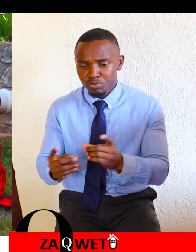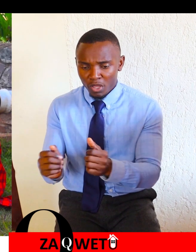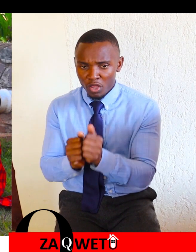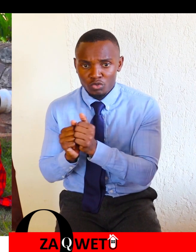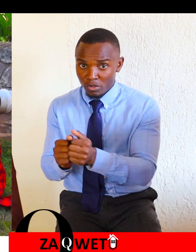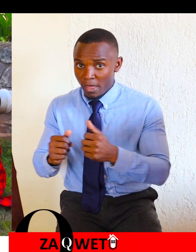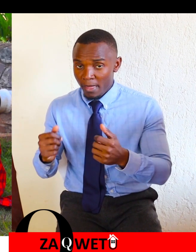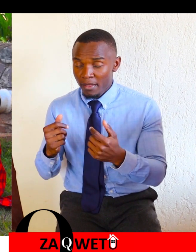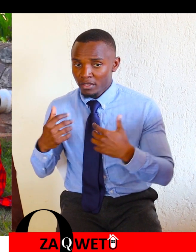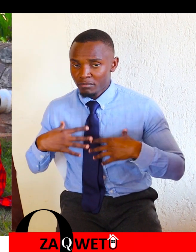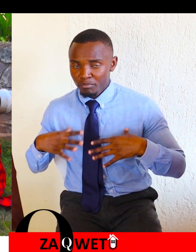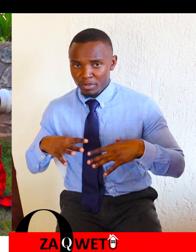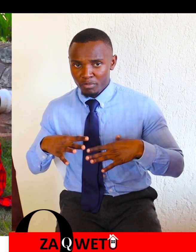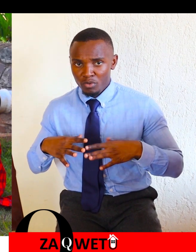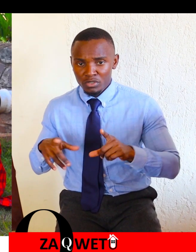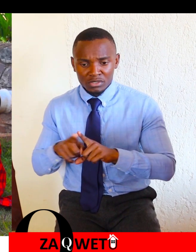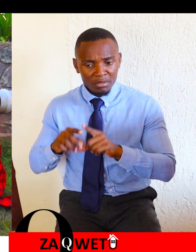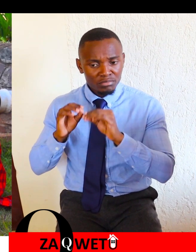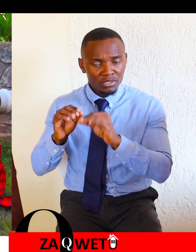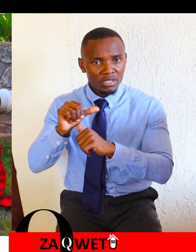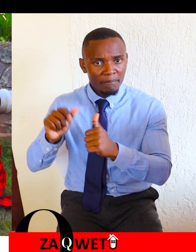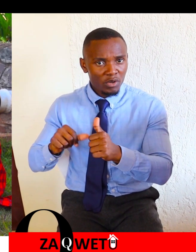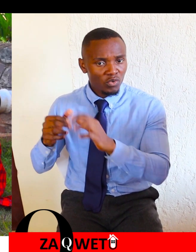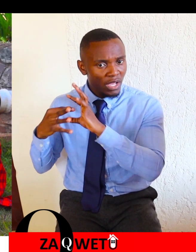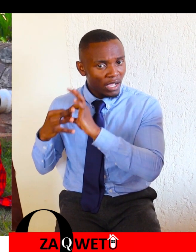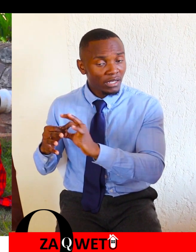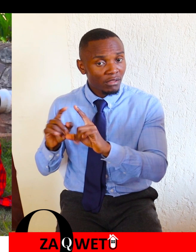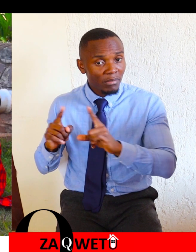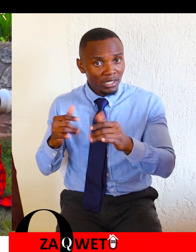kukusanya ama kuwakutanisha watu katika